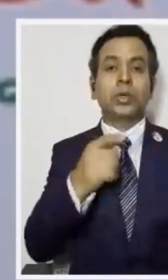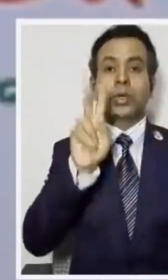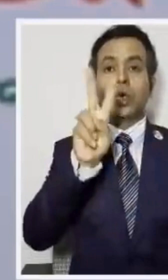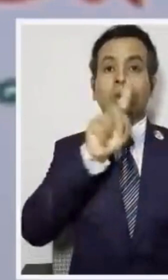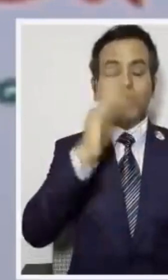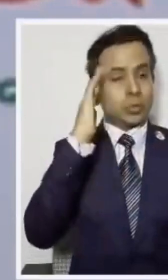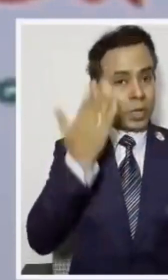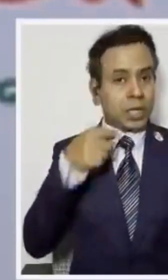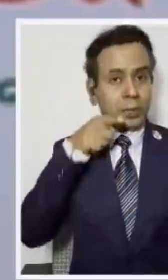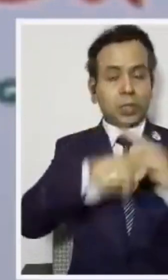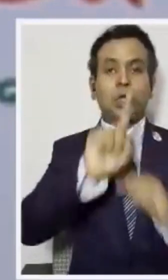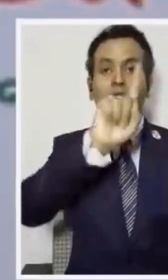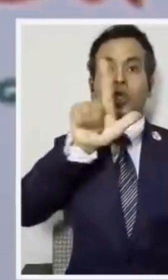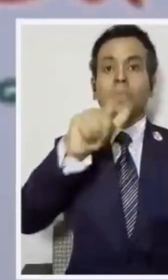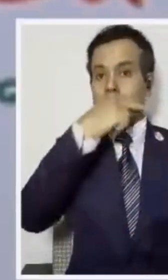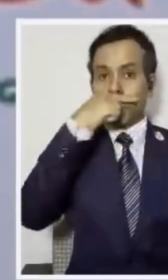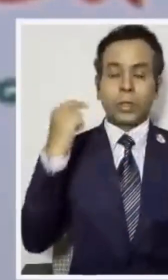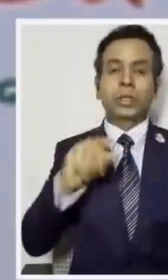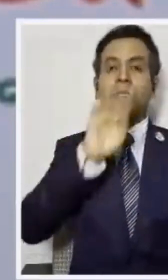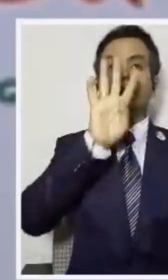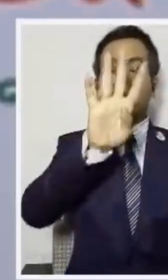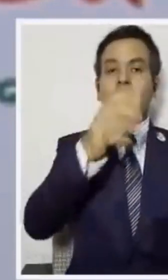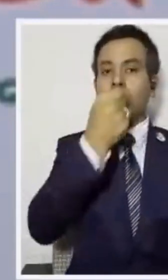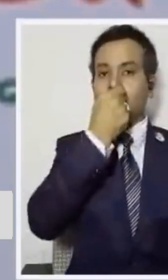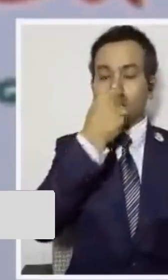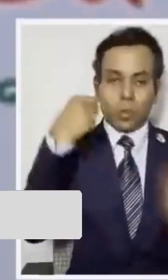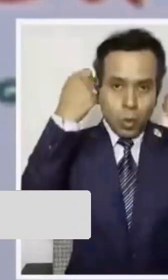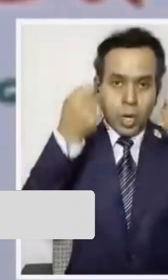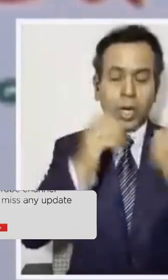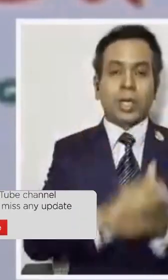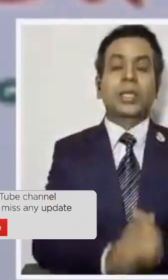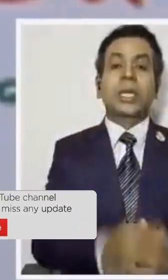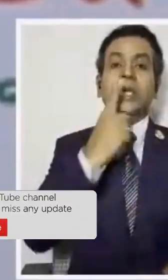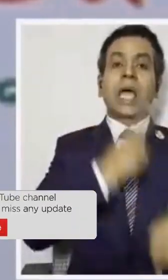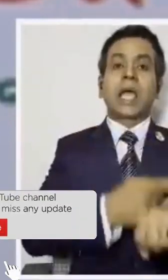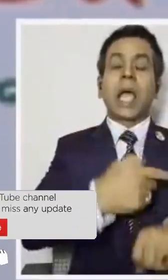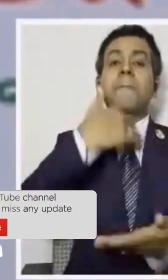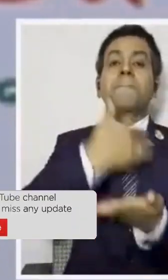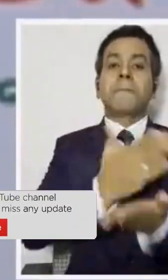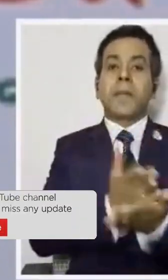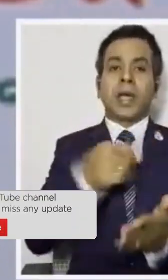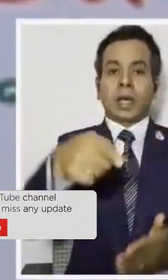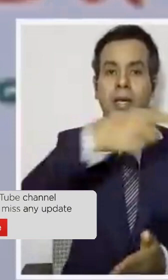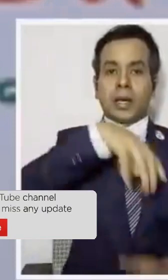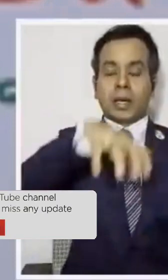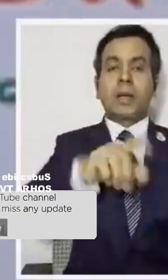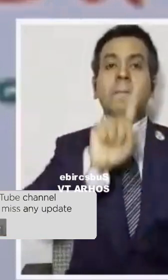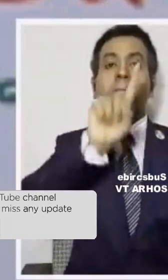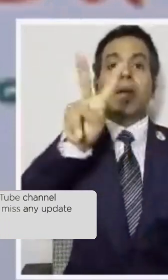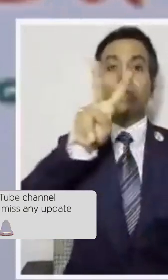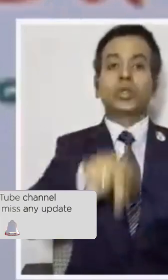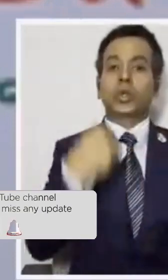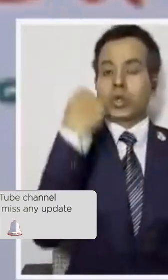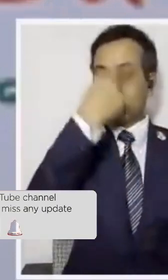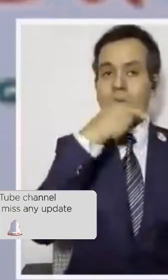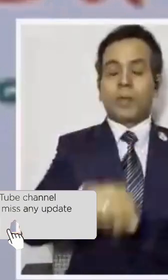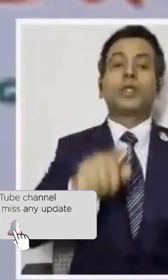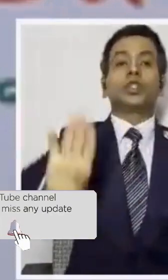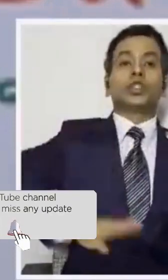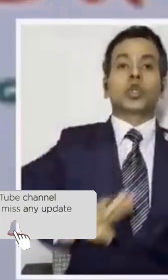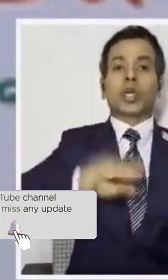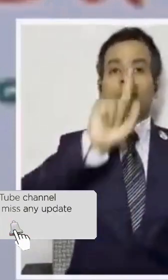ঢাকা ডিভিশনে 12 জন, চট্টগ্রাম ডিভিশনে 7 জন, সিলেট ডিভিশনে 1 জন, রাজশাহী ডিভিশনে 1 জন।